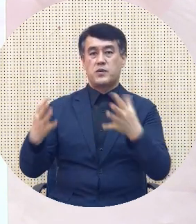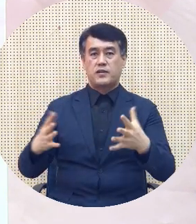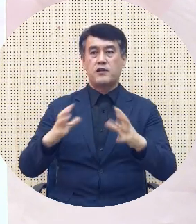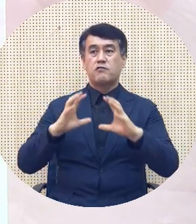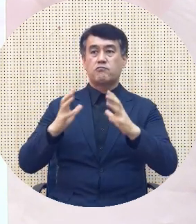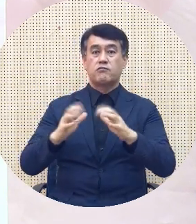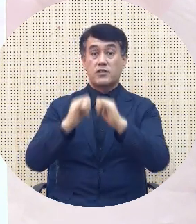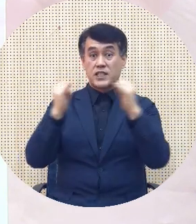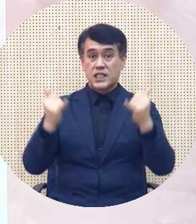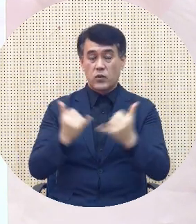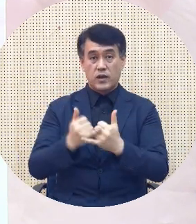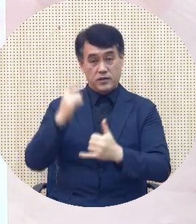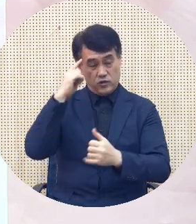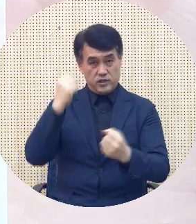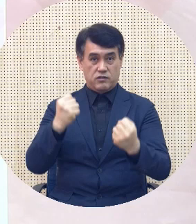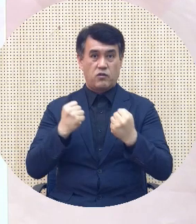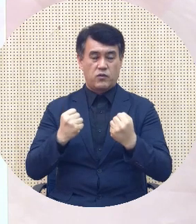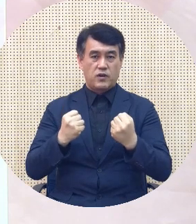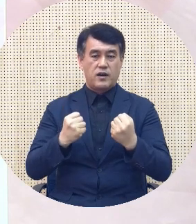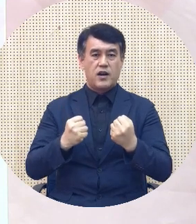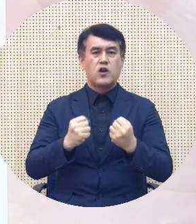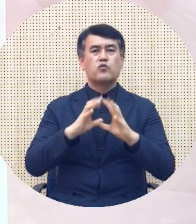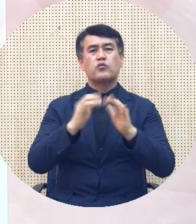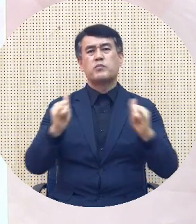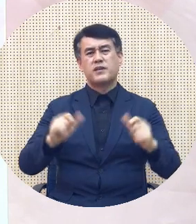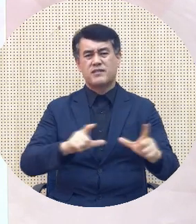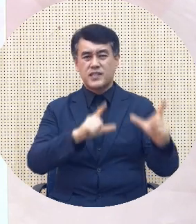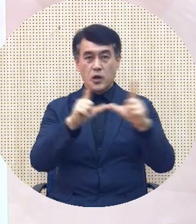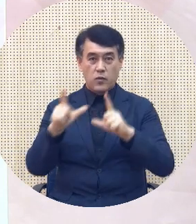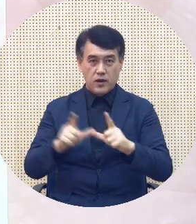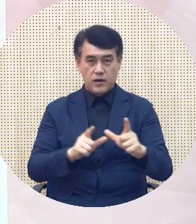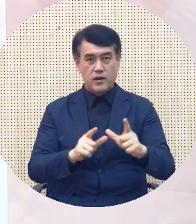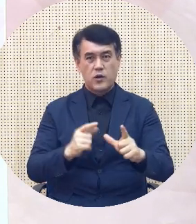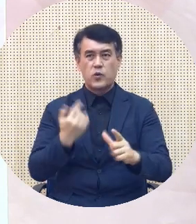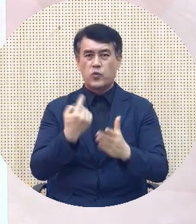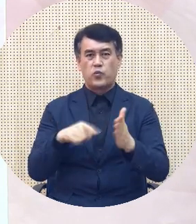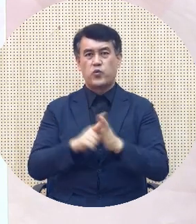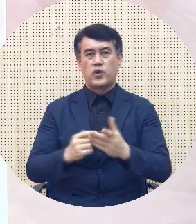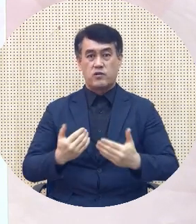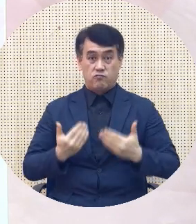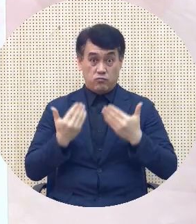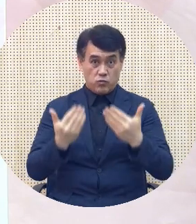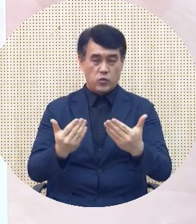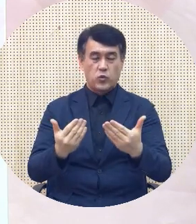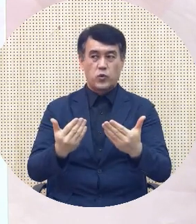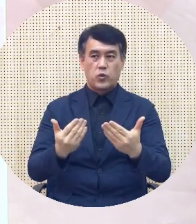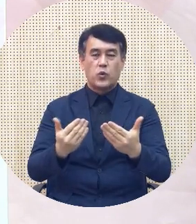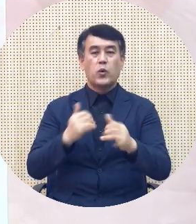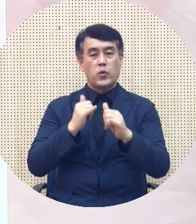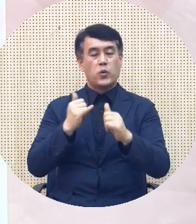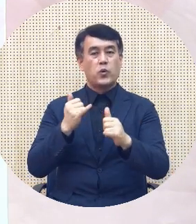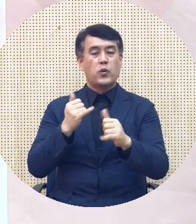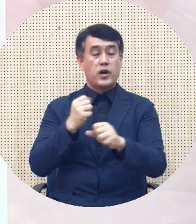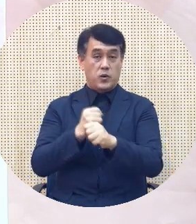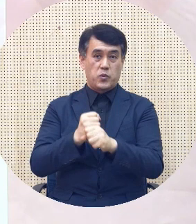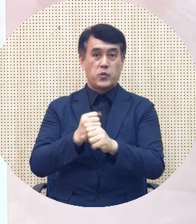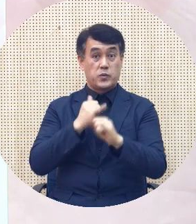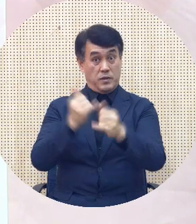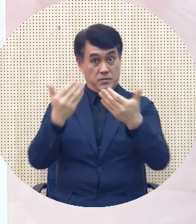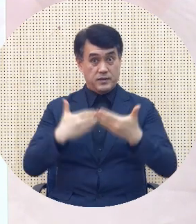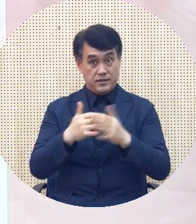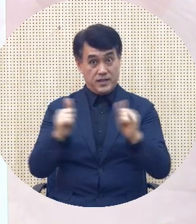국가사회의 정신건강과 국민들의 생활을 버텨오면서 헌신하신 오늘의 정신건강의 날 수장자